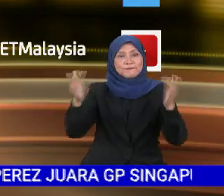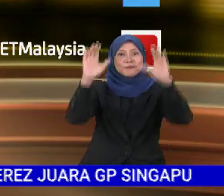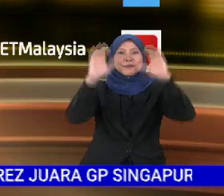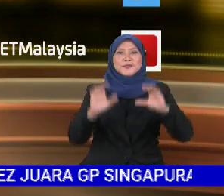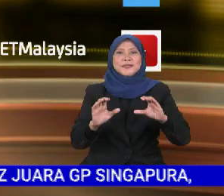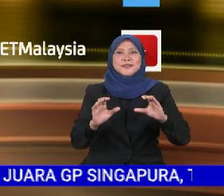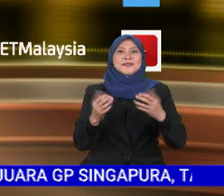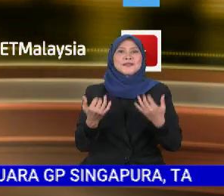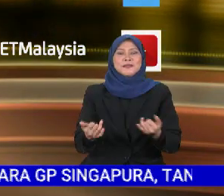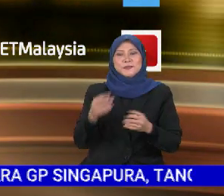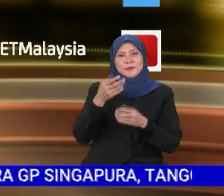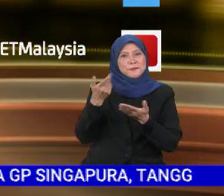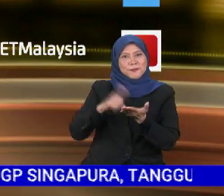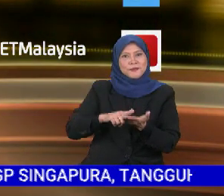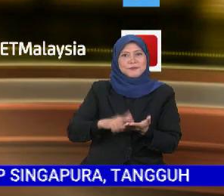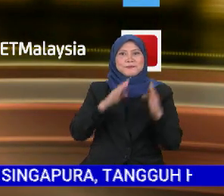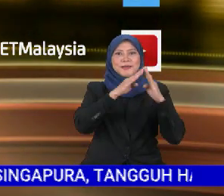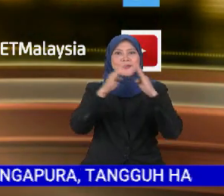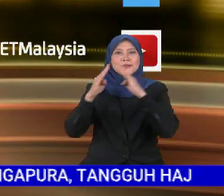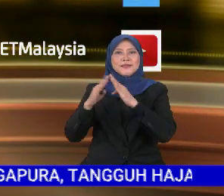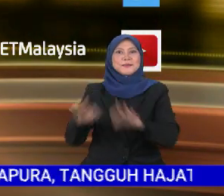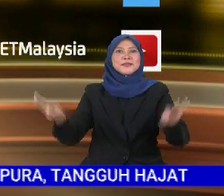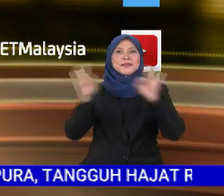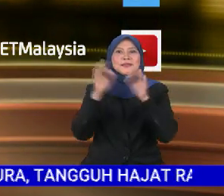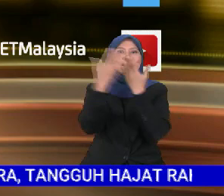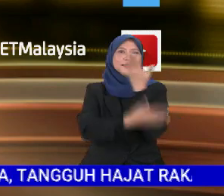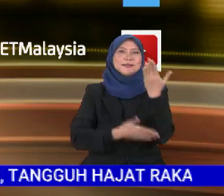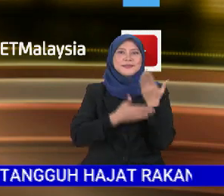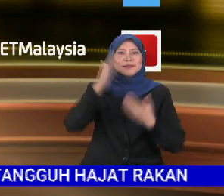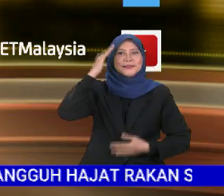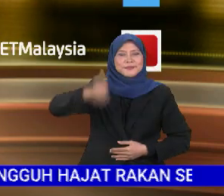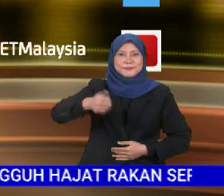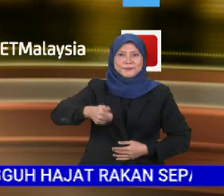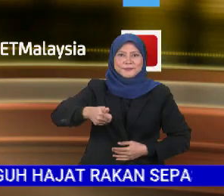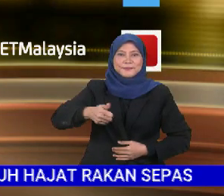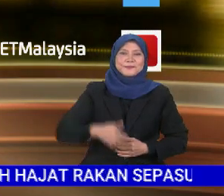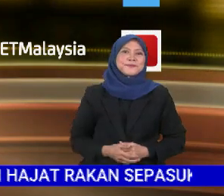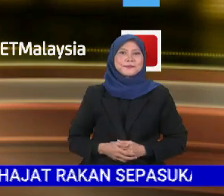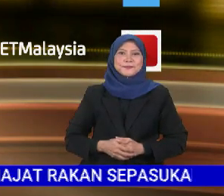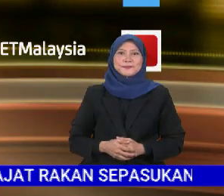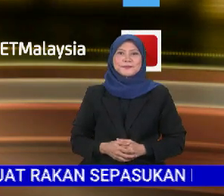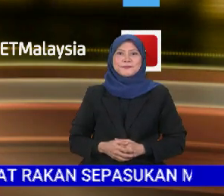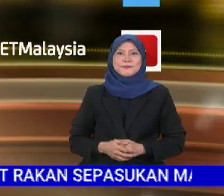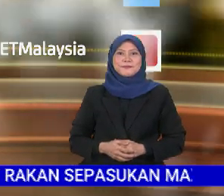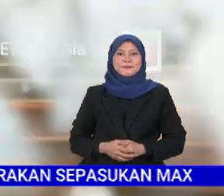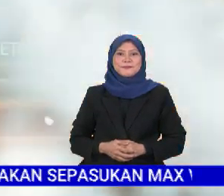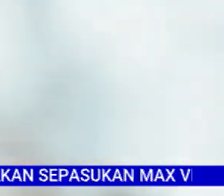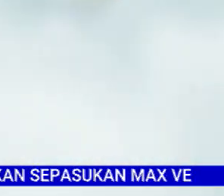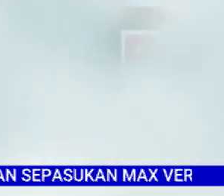berpisah, kita lihat tinjauan cuaca bagi bandar-bandar utama di seluruh negara. Assalamualaikum dan salam sejahtera.